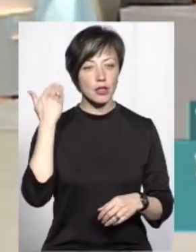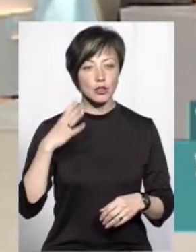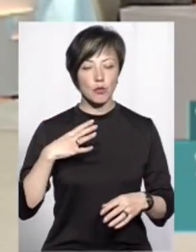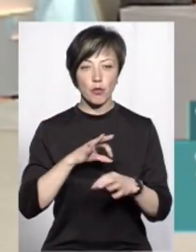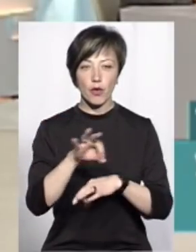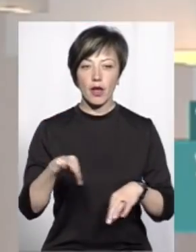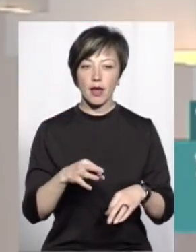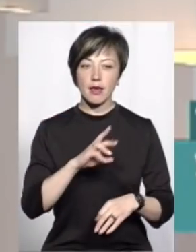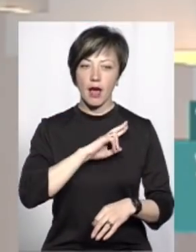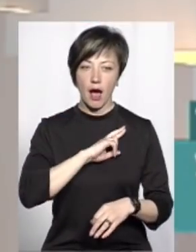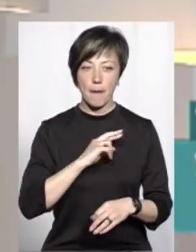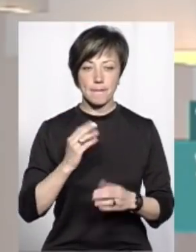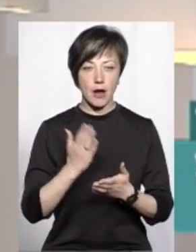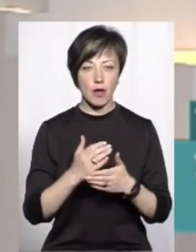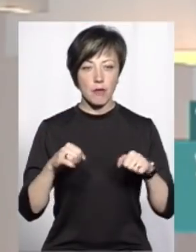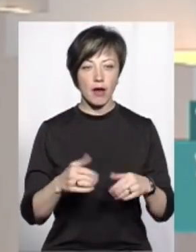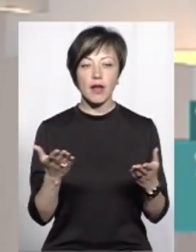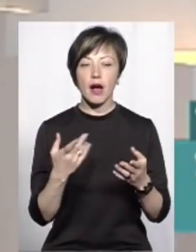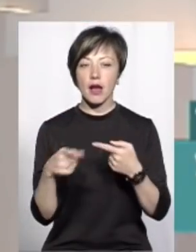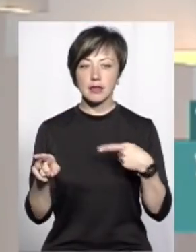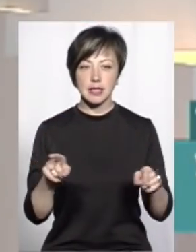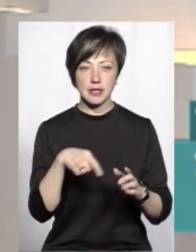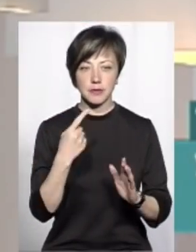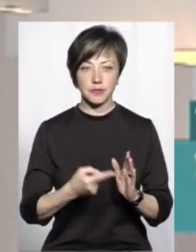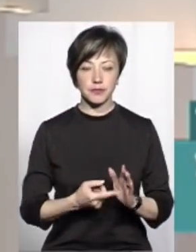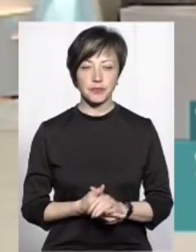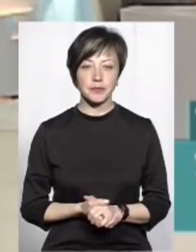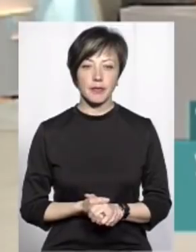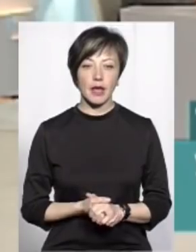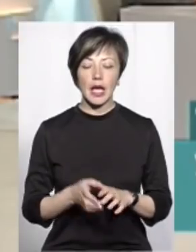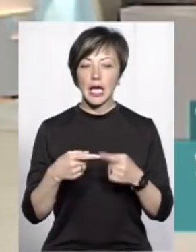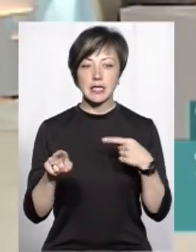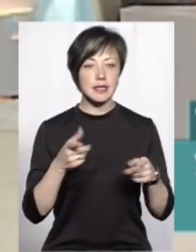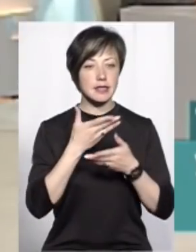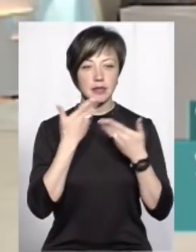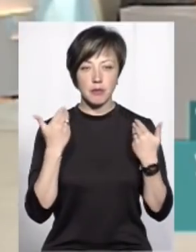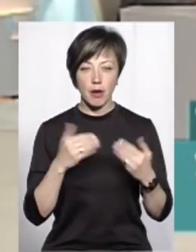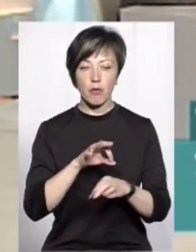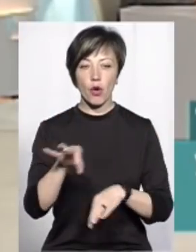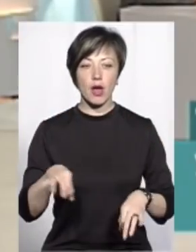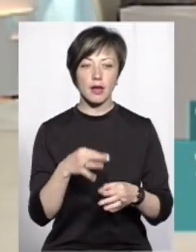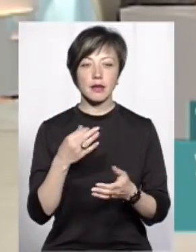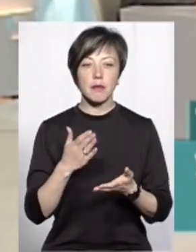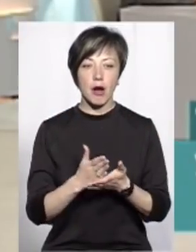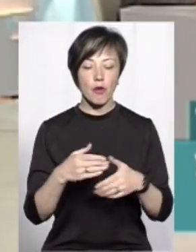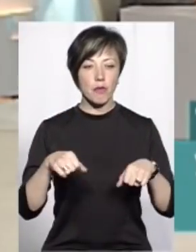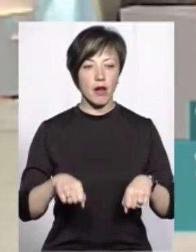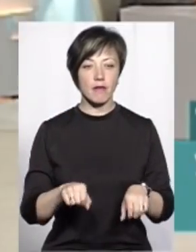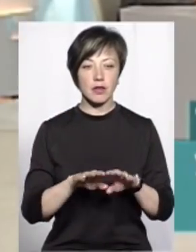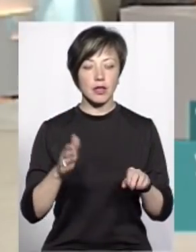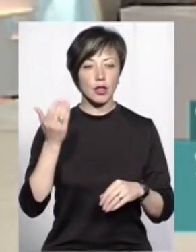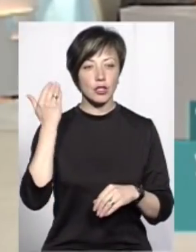«Я маю право». Яка між ними різниця? Різниці немає. Проект «Я маю право» не раніше був. Він так само